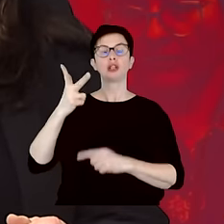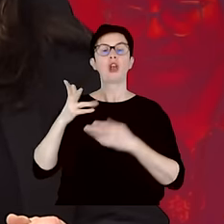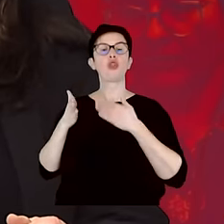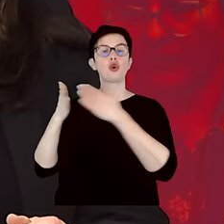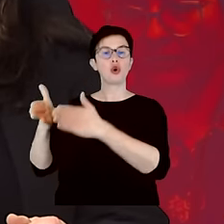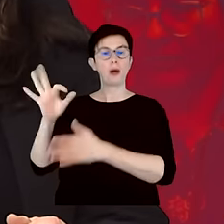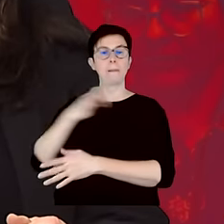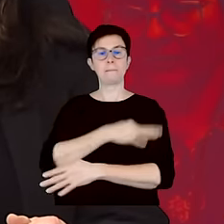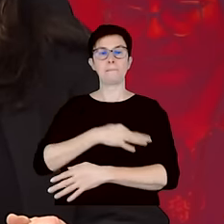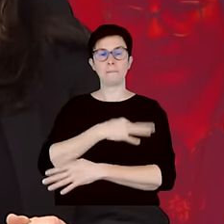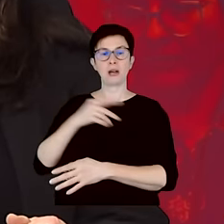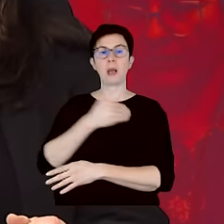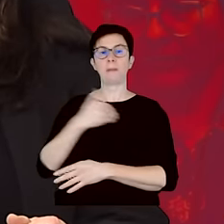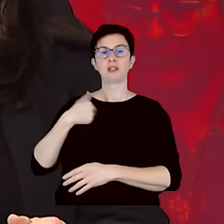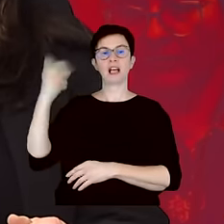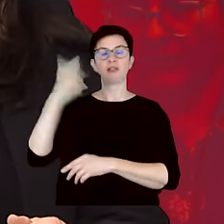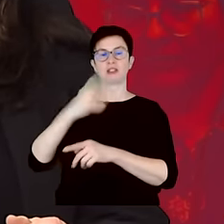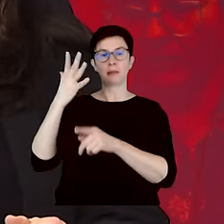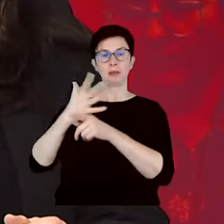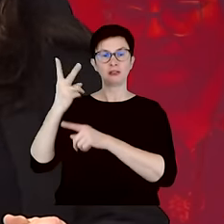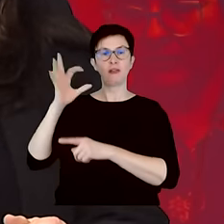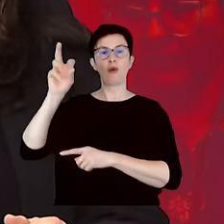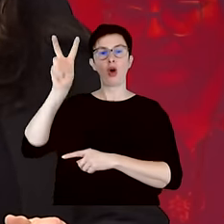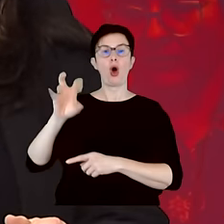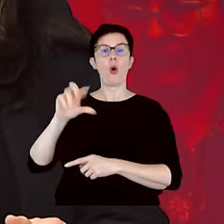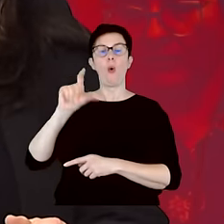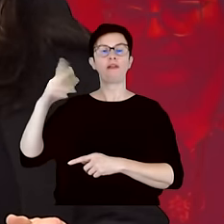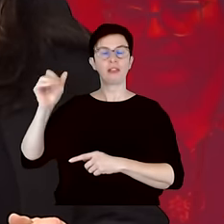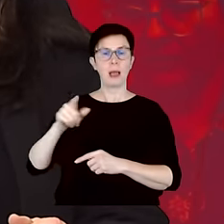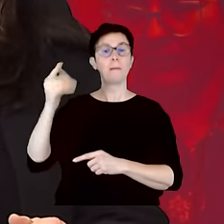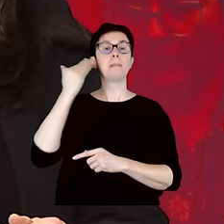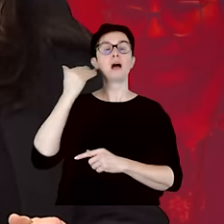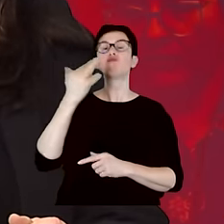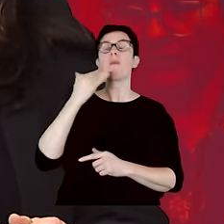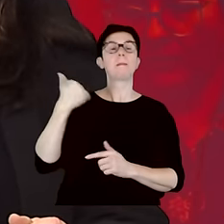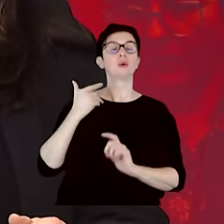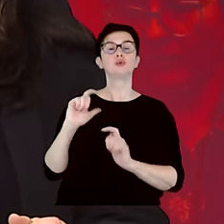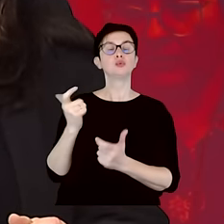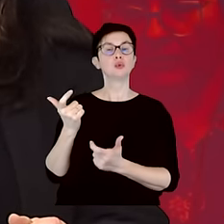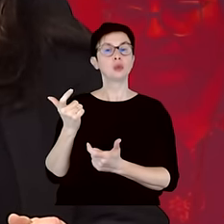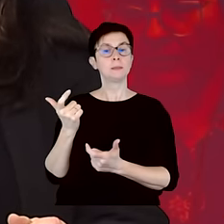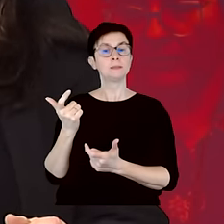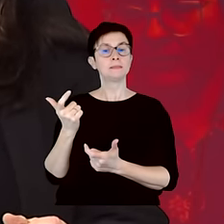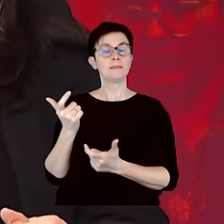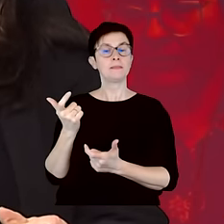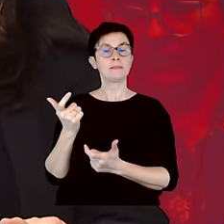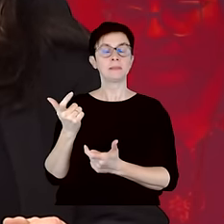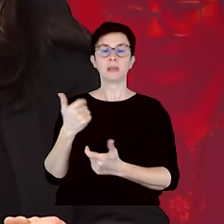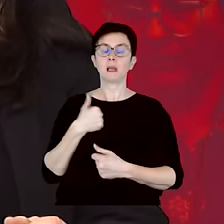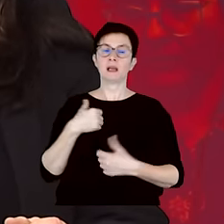partii Polska 2050, Szymona Hołowni, że zawiedziona była